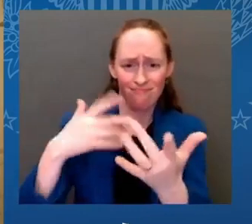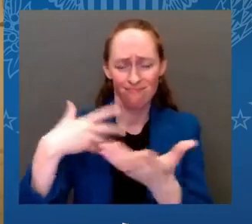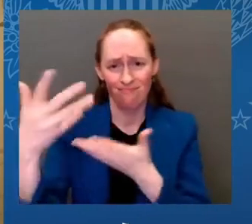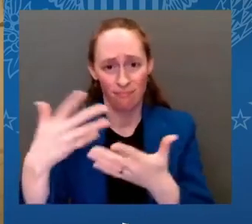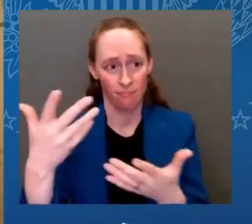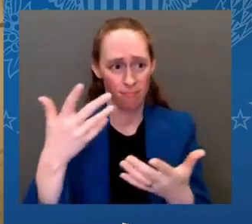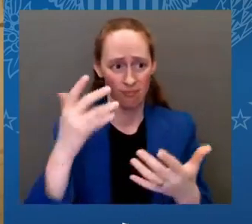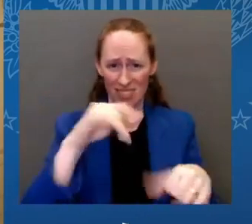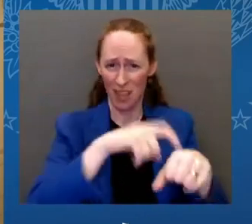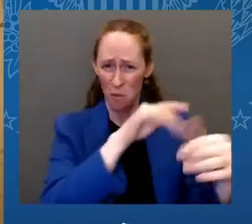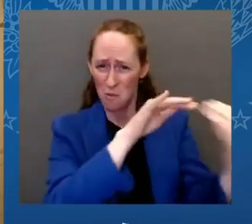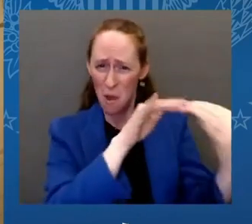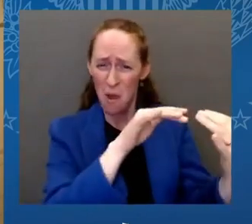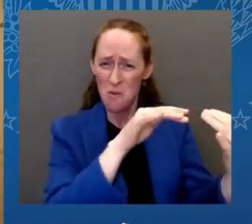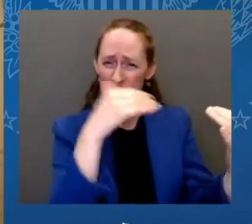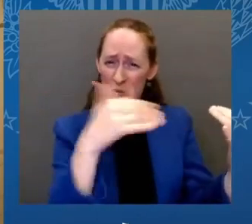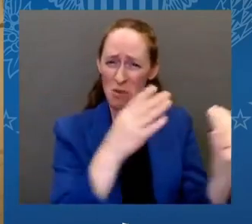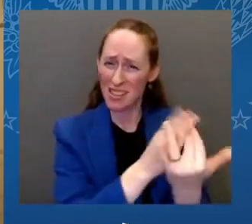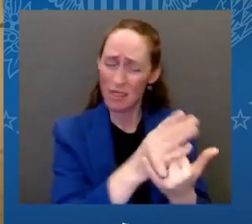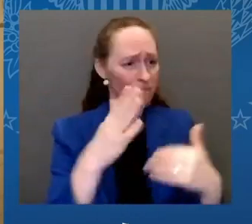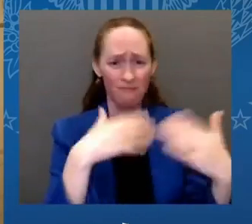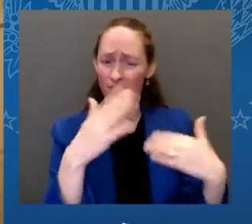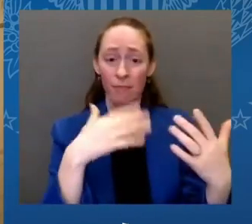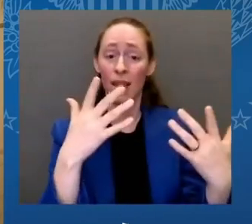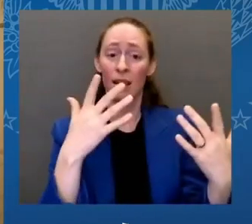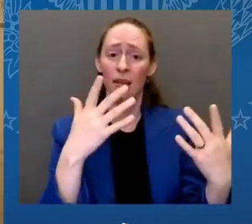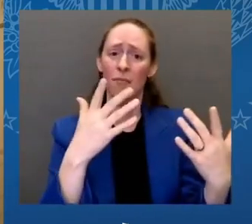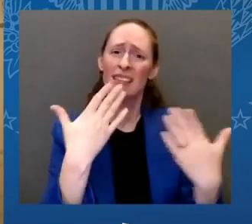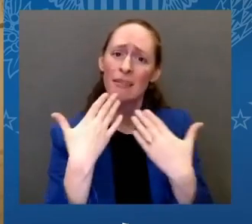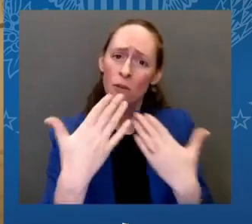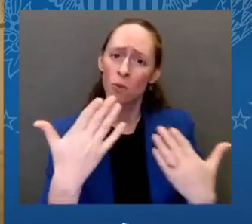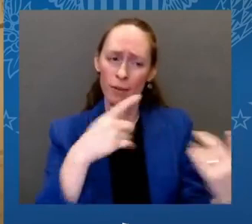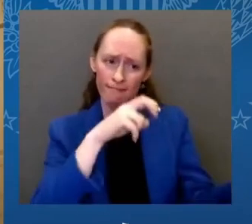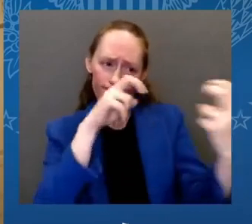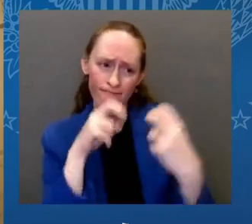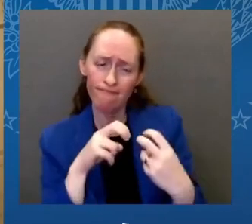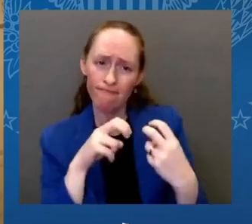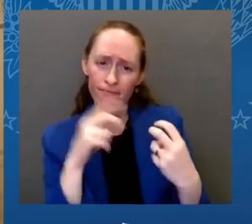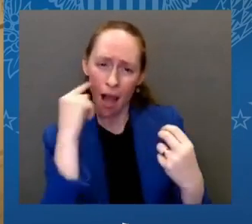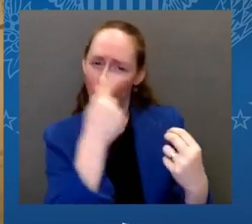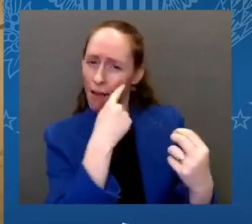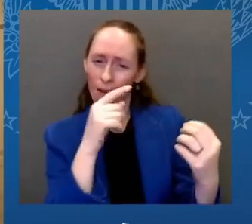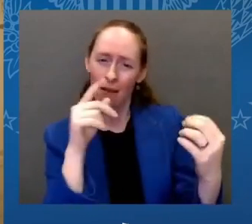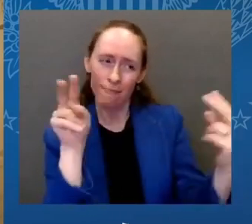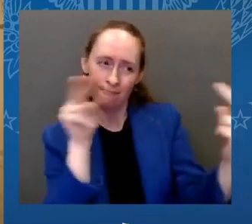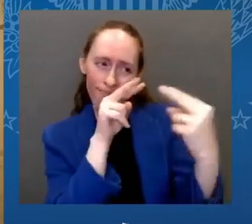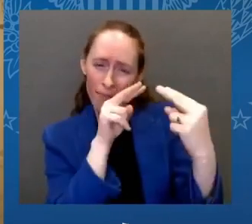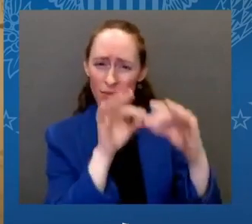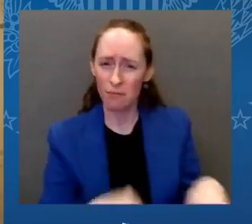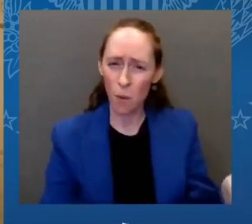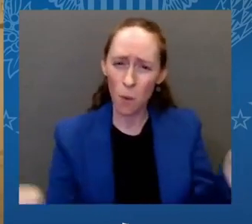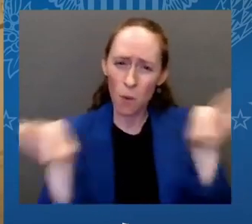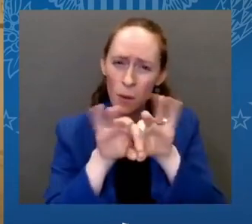приємно поговорити обличчя до обличчя і подивитися в очі одне одному.